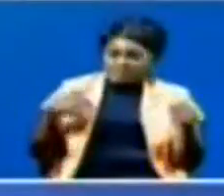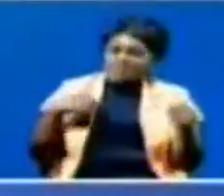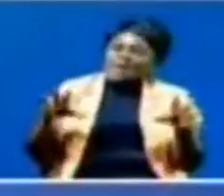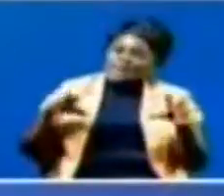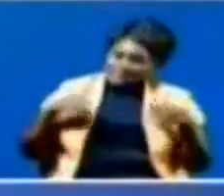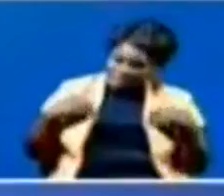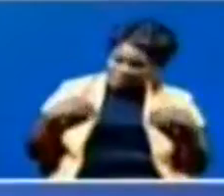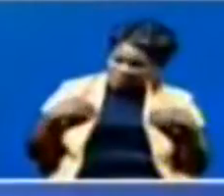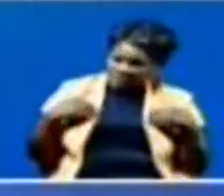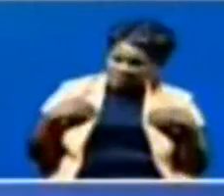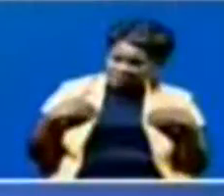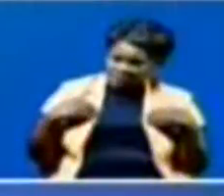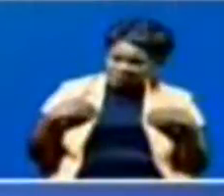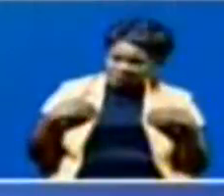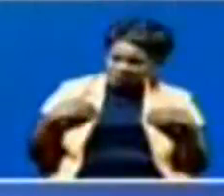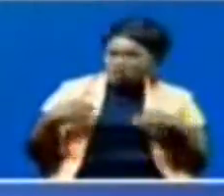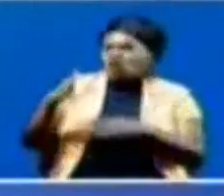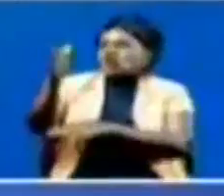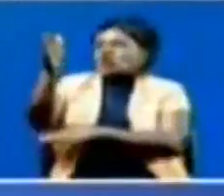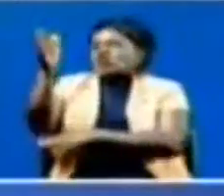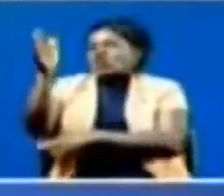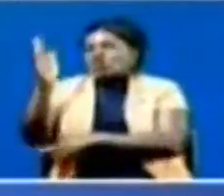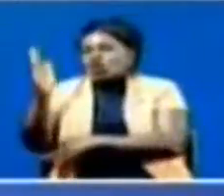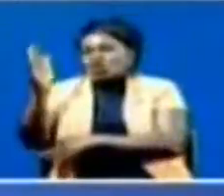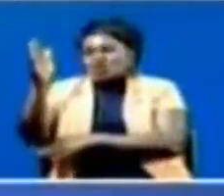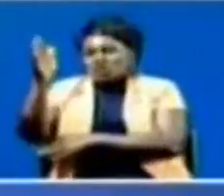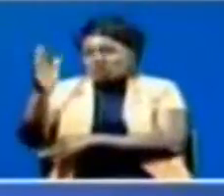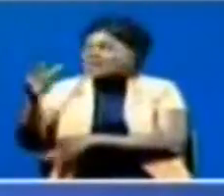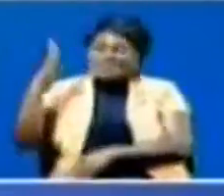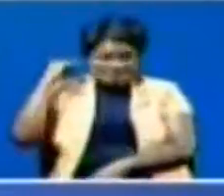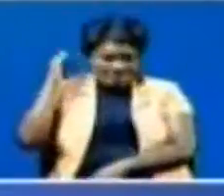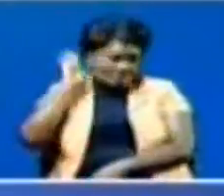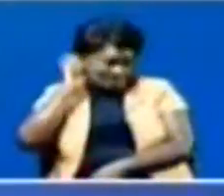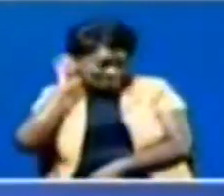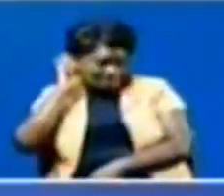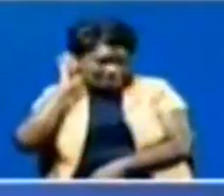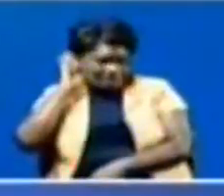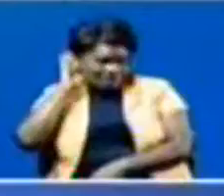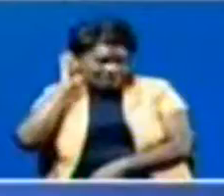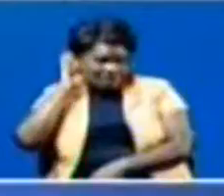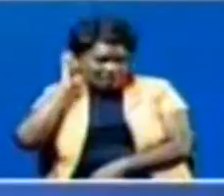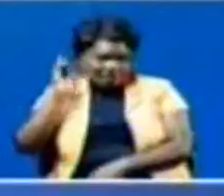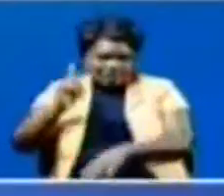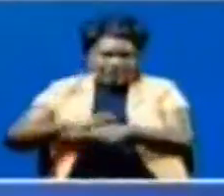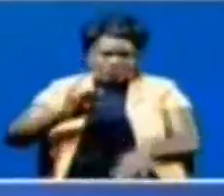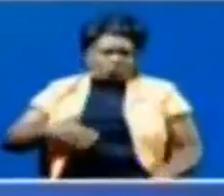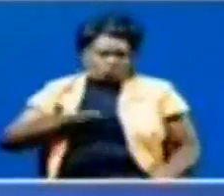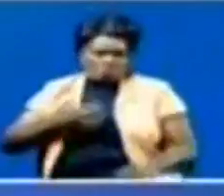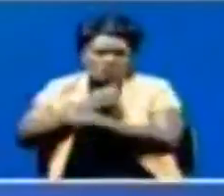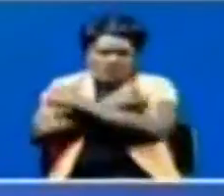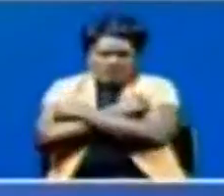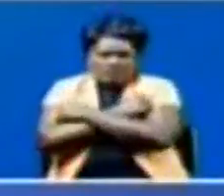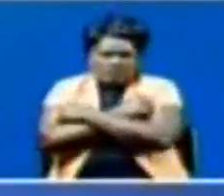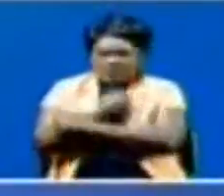sikatai kauli ya Mwenyezi Mungu umetoa wewe Mwenyezi Mungu yasukana kama kweli mtu akikuudhi kabisa ndo umempenda